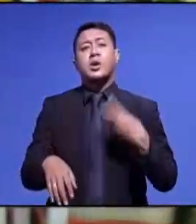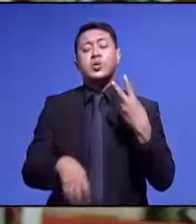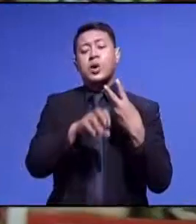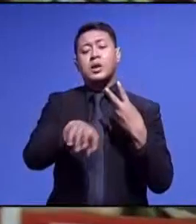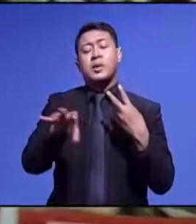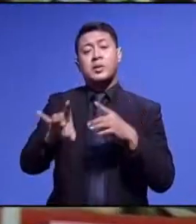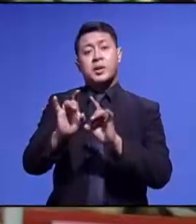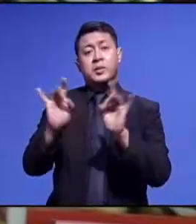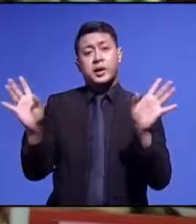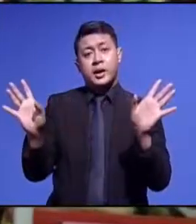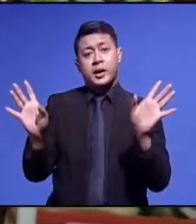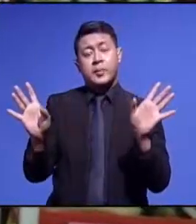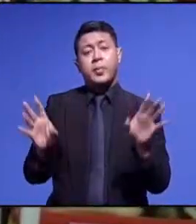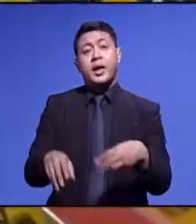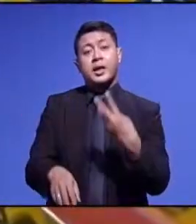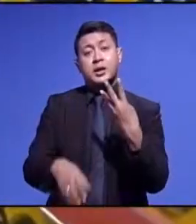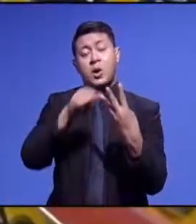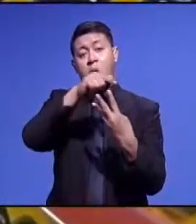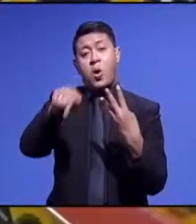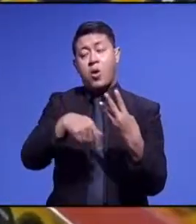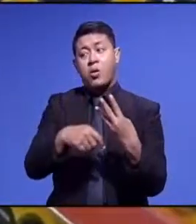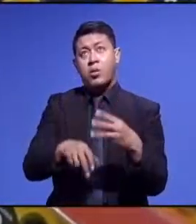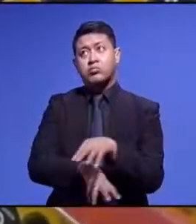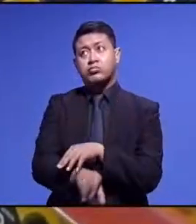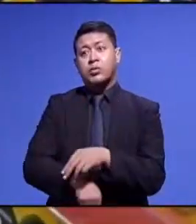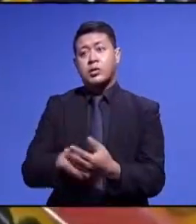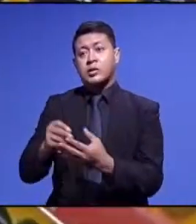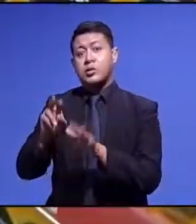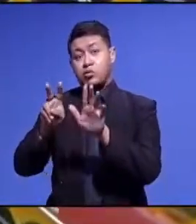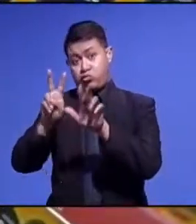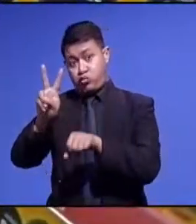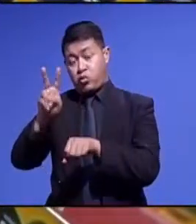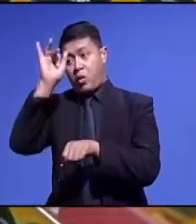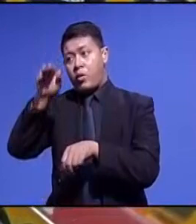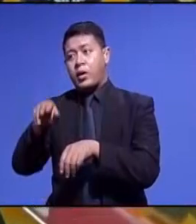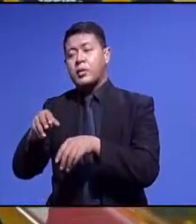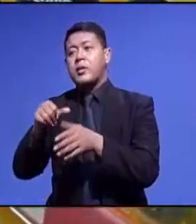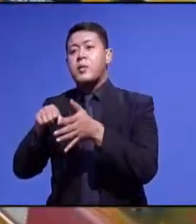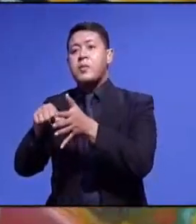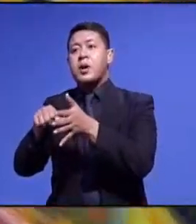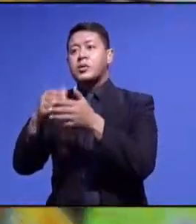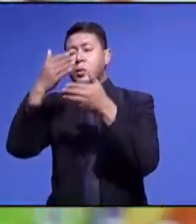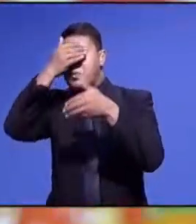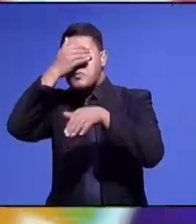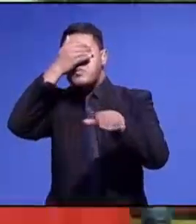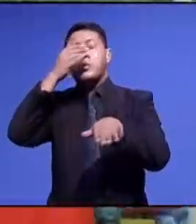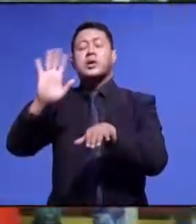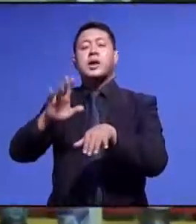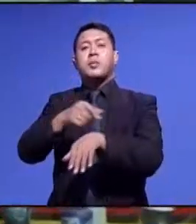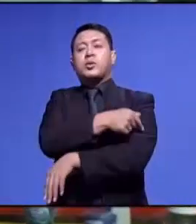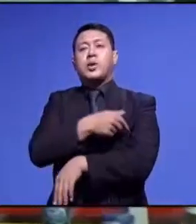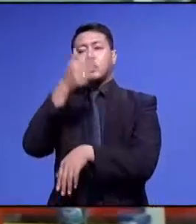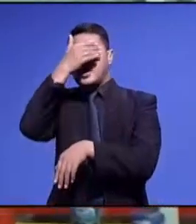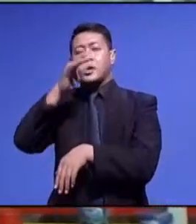lokasi berbeda. Tiga orang bertugas sebagai eksekutor, sementara sisanya mengalihkan perhatian kasir.